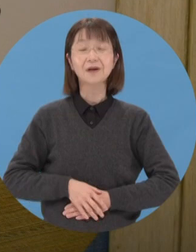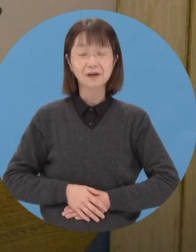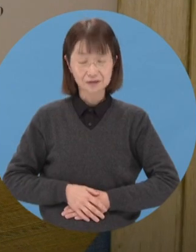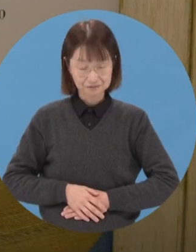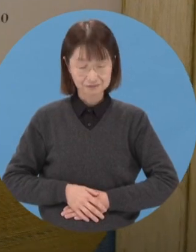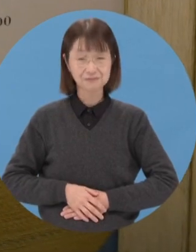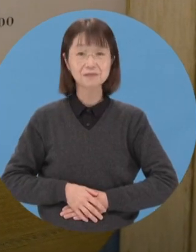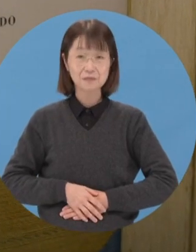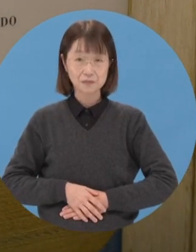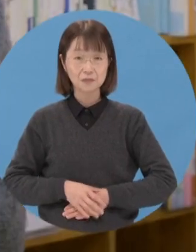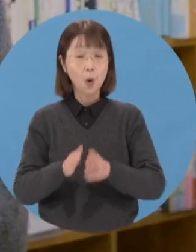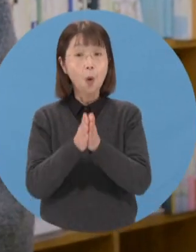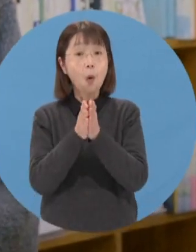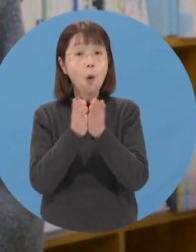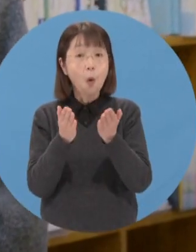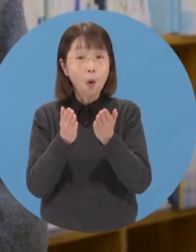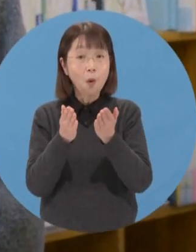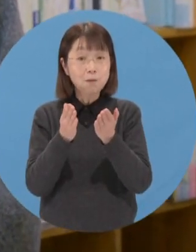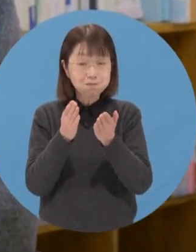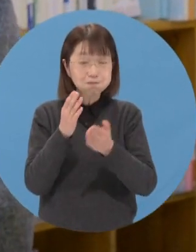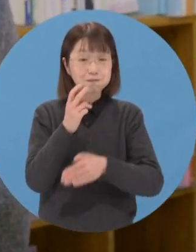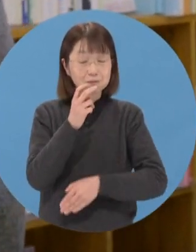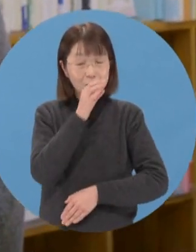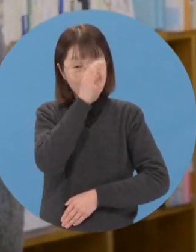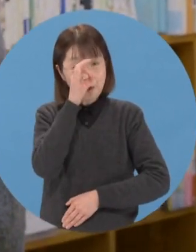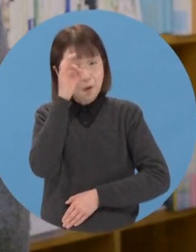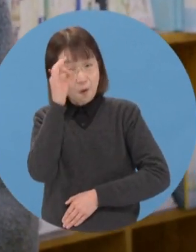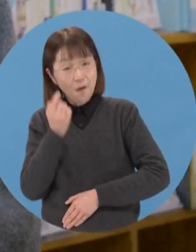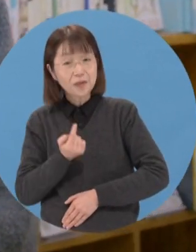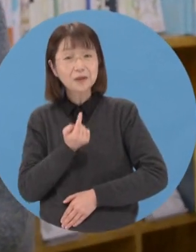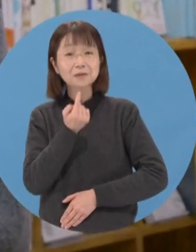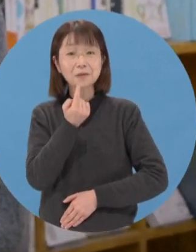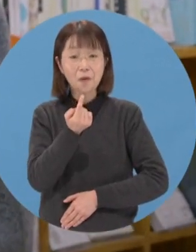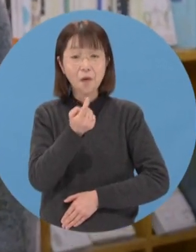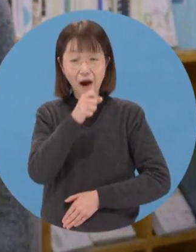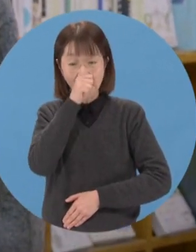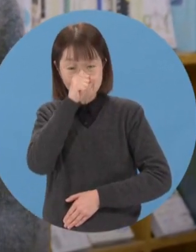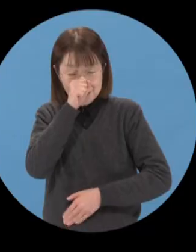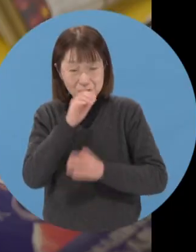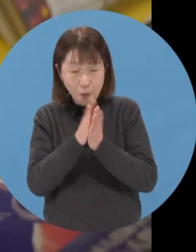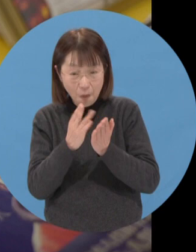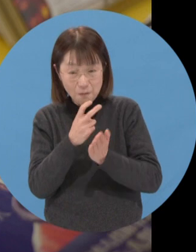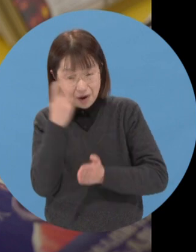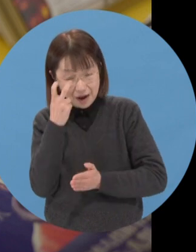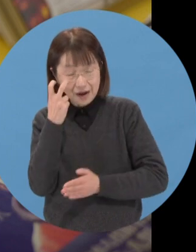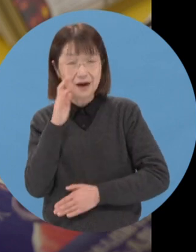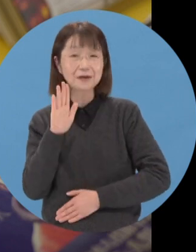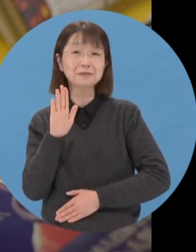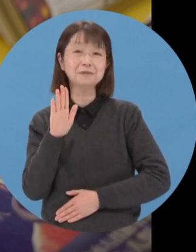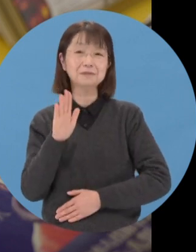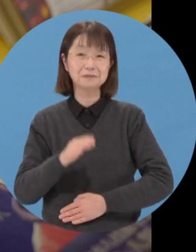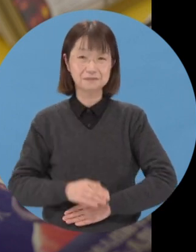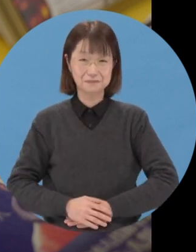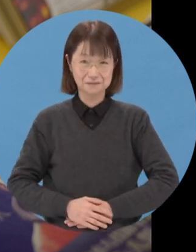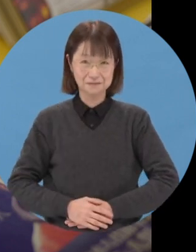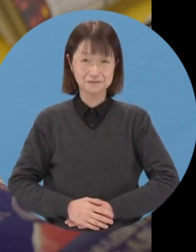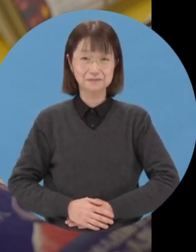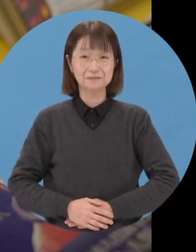屋さんを巡っていると新たな出会いってあるんですよね。 そうなんですよね、うん、